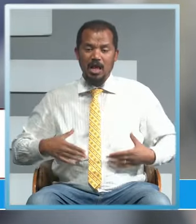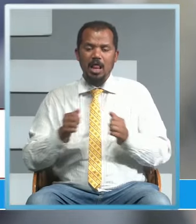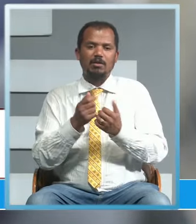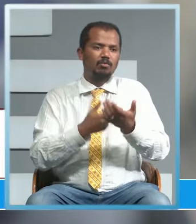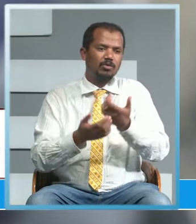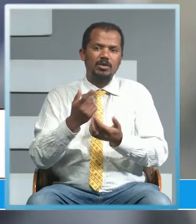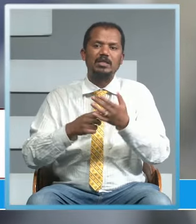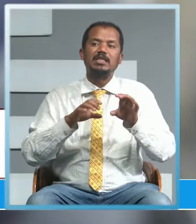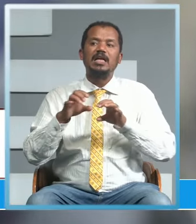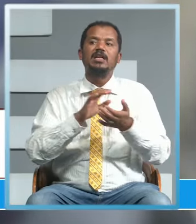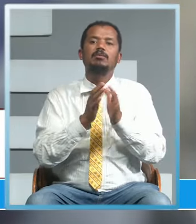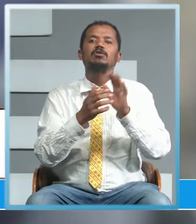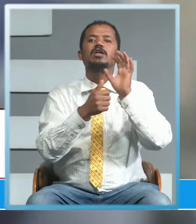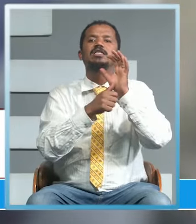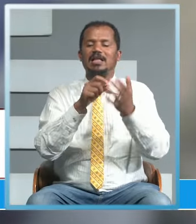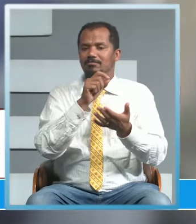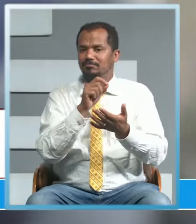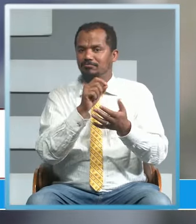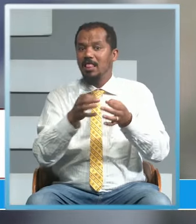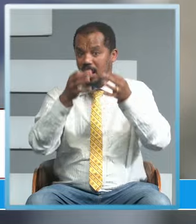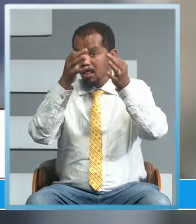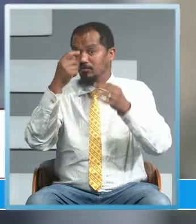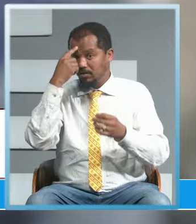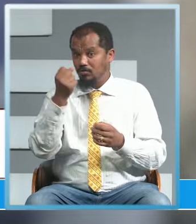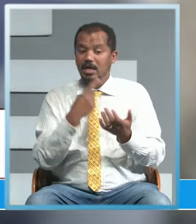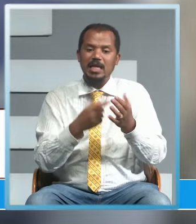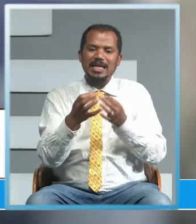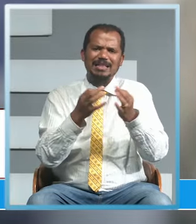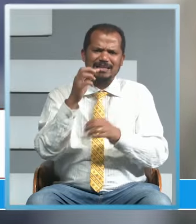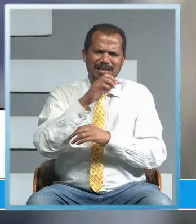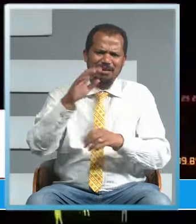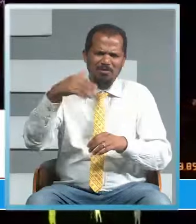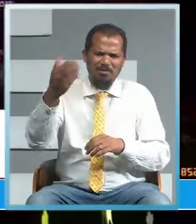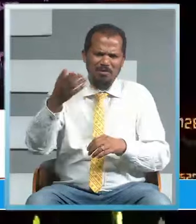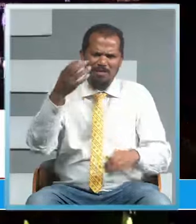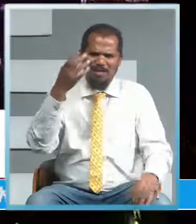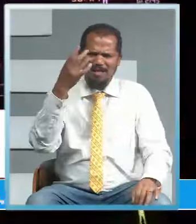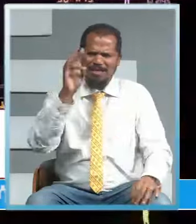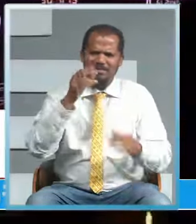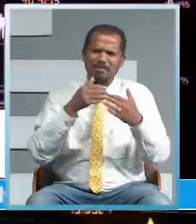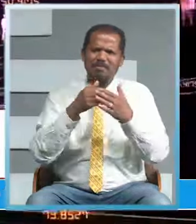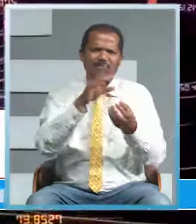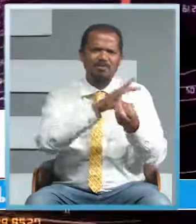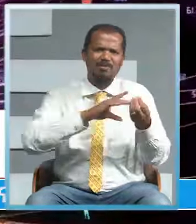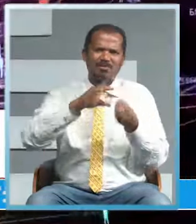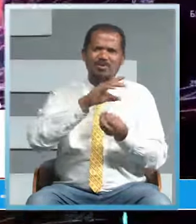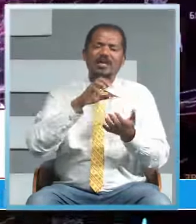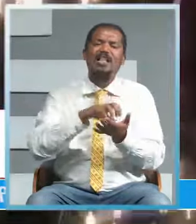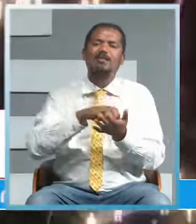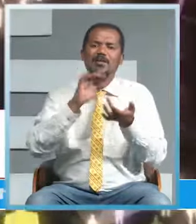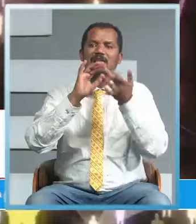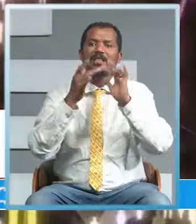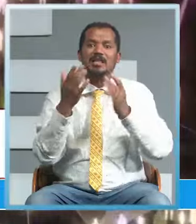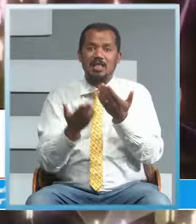ውይይት እያደረገ መሆኑን ኢሳት መዘገቡ የሚታወስ ነው። ይህ ከተገለጸ ከቀናት በኋላ 17 በሚደርሱ የክልል ከተሞች የበይነ